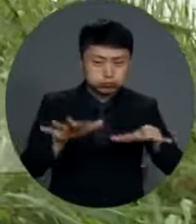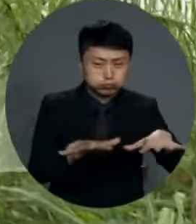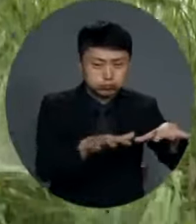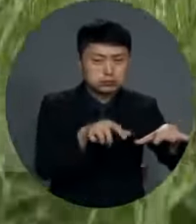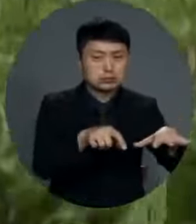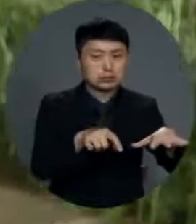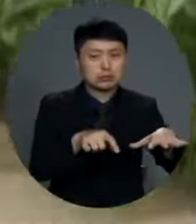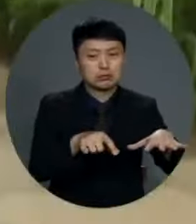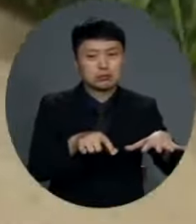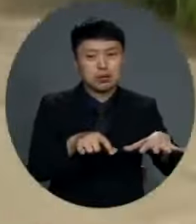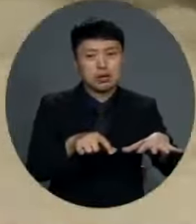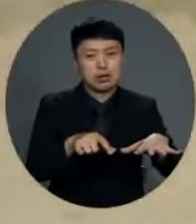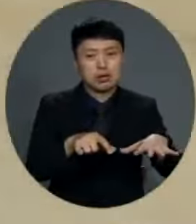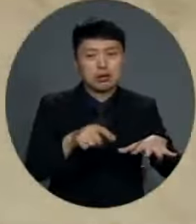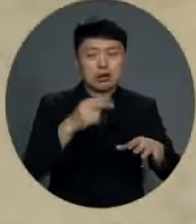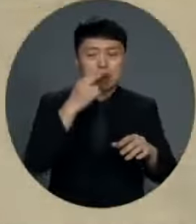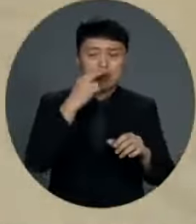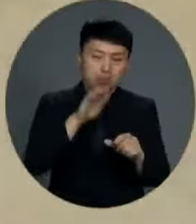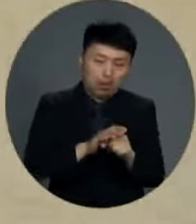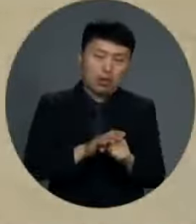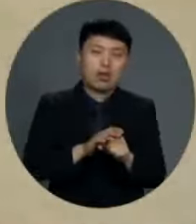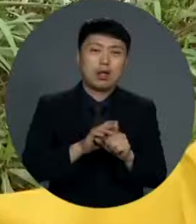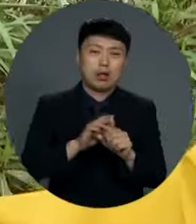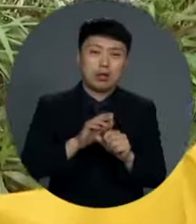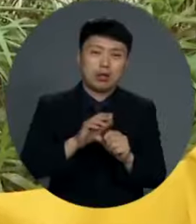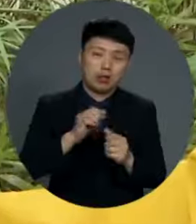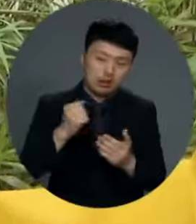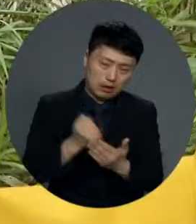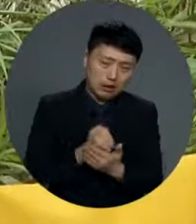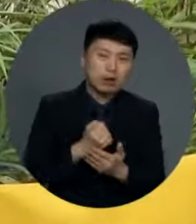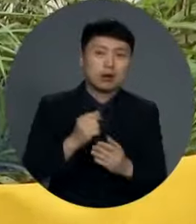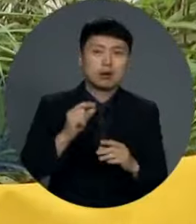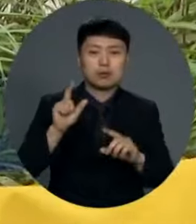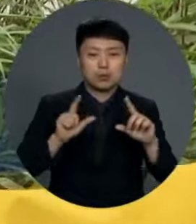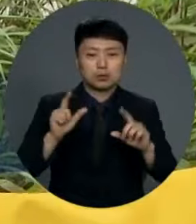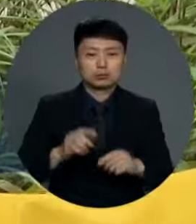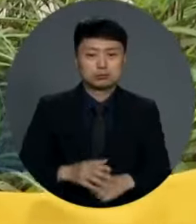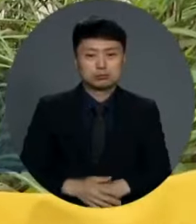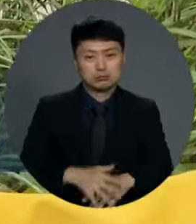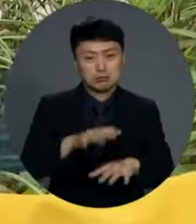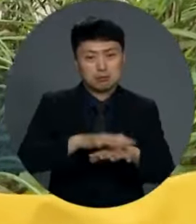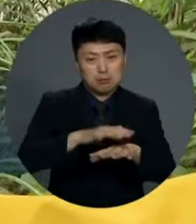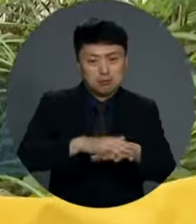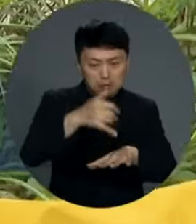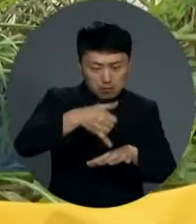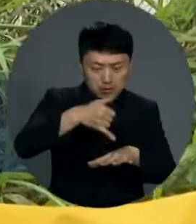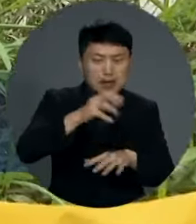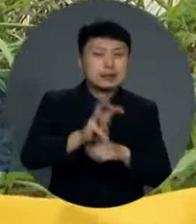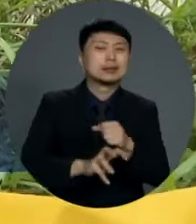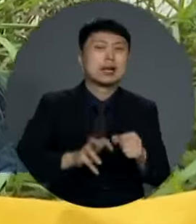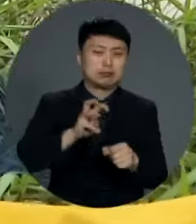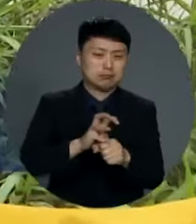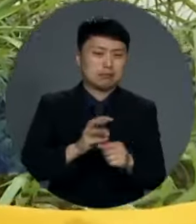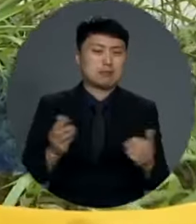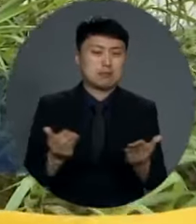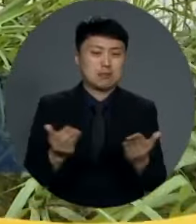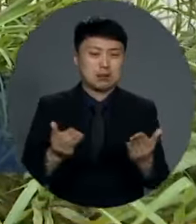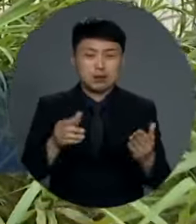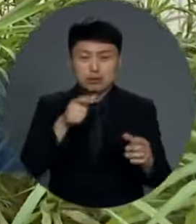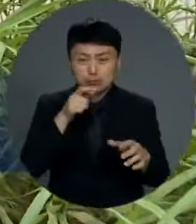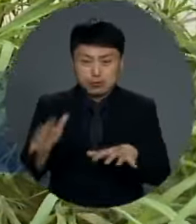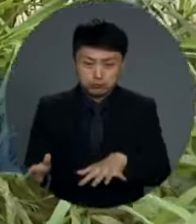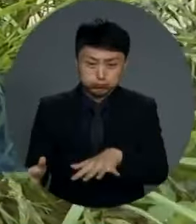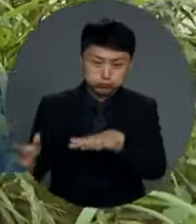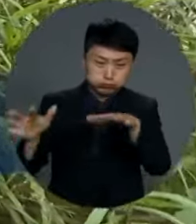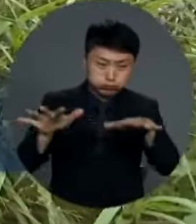모습에 농민은 기가 막힐 따름입니다. 이 논에 우리가 30년 지었단 말이다, 이 논에. 그런데 물 들어온 건? 물 들어온